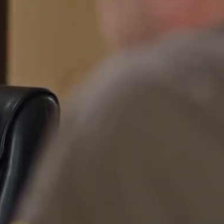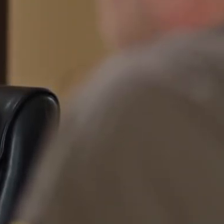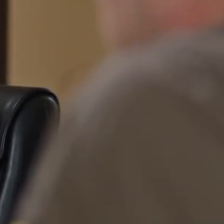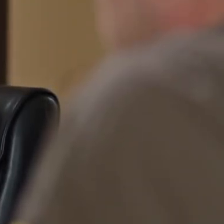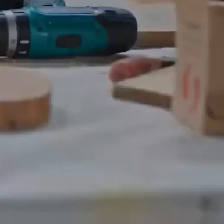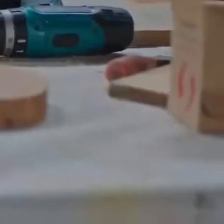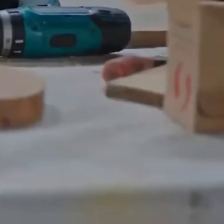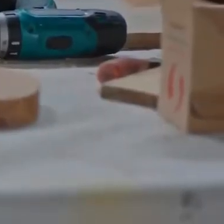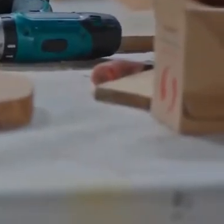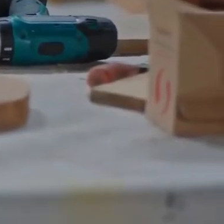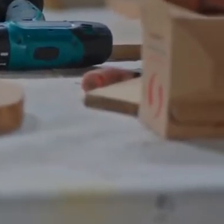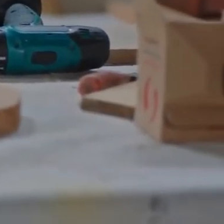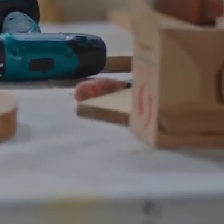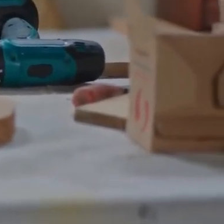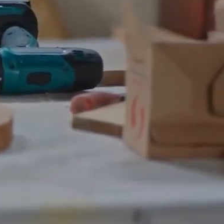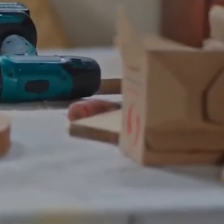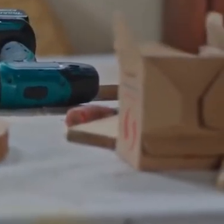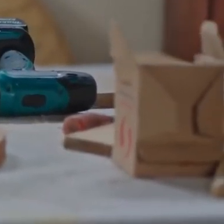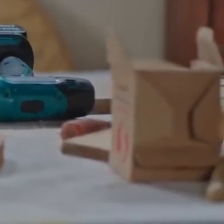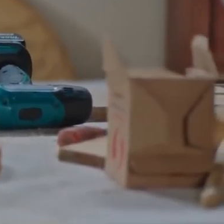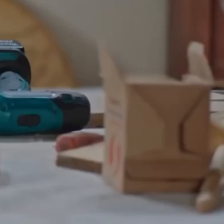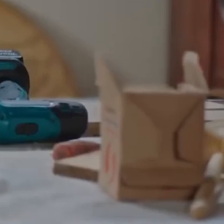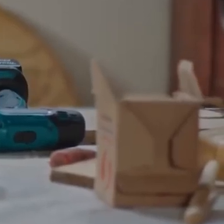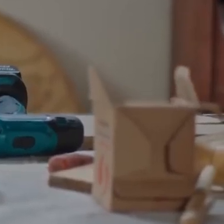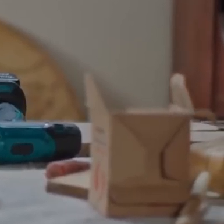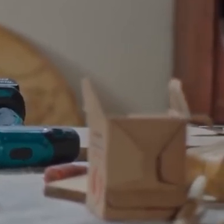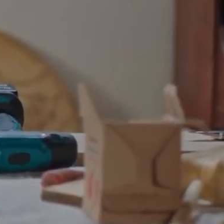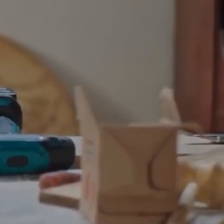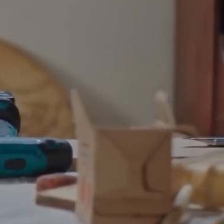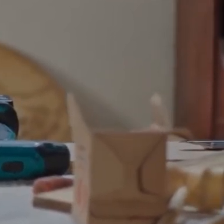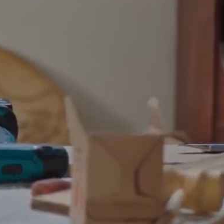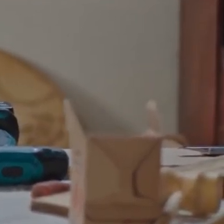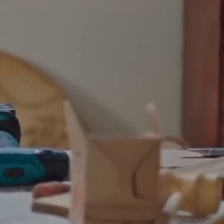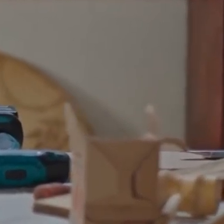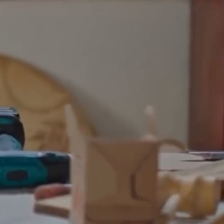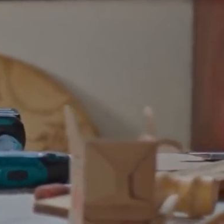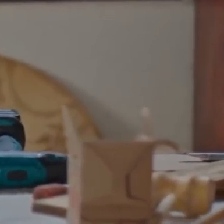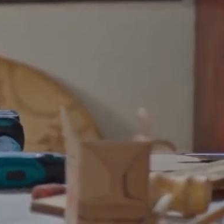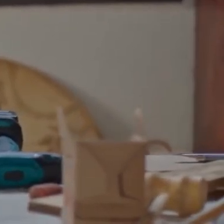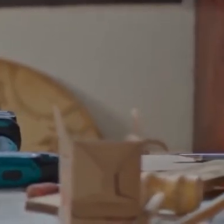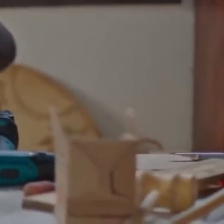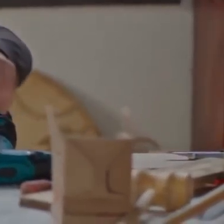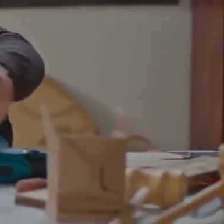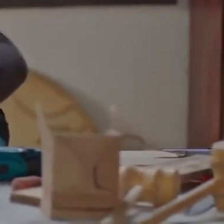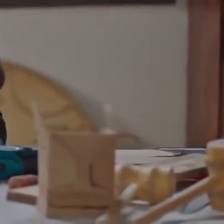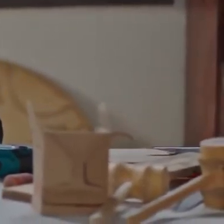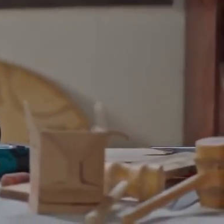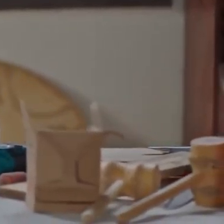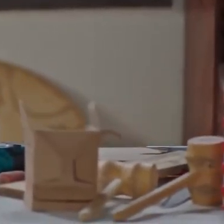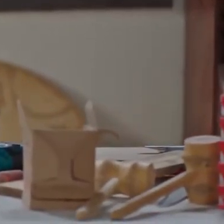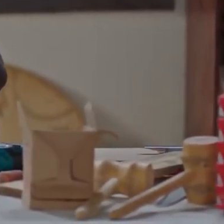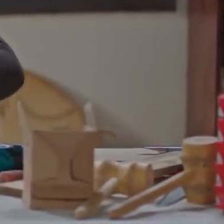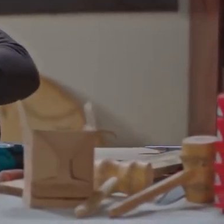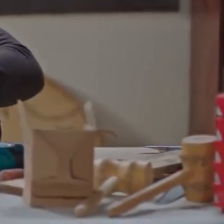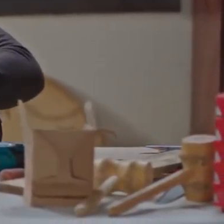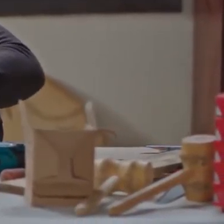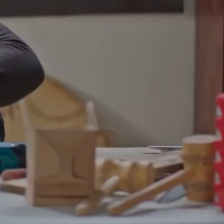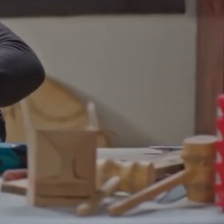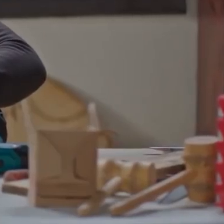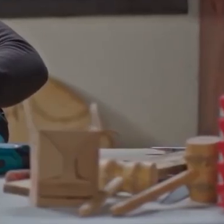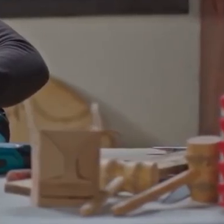İbrahim marangozhanede dikdörtgen prizma şeklindeki yaklaşık 20-25 santimlik bir tahtaya kurşun kalemle 3 nokta koydu. Kalemi